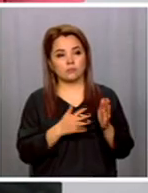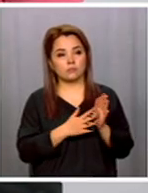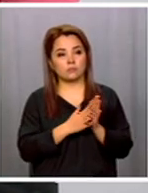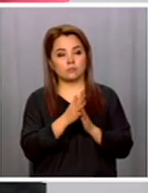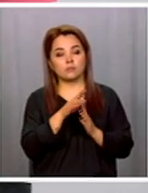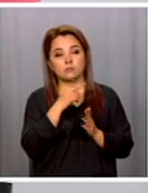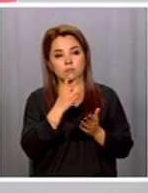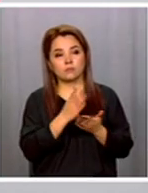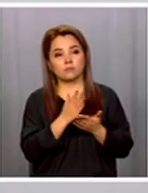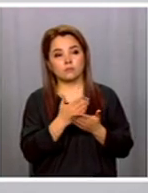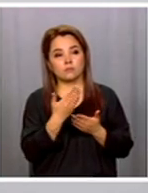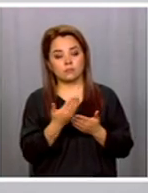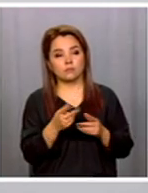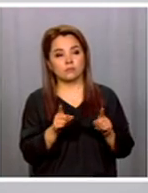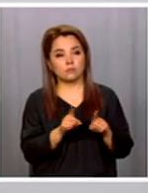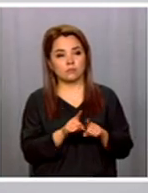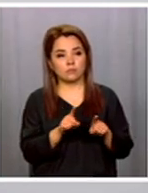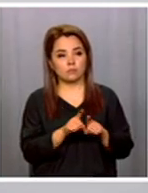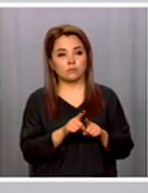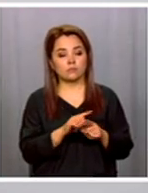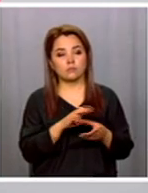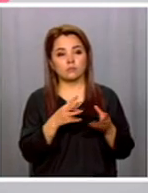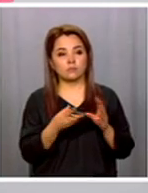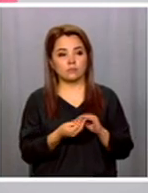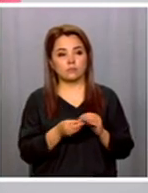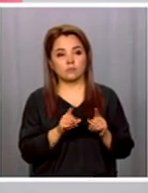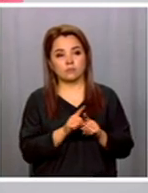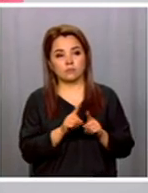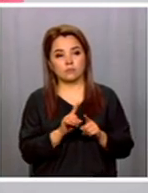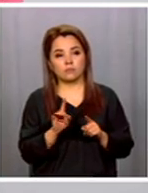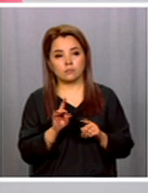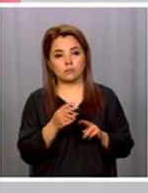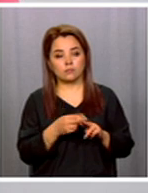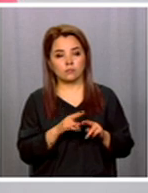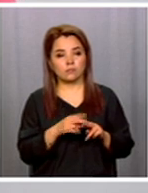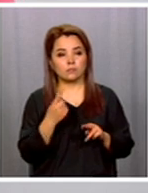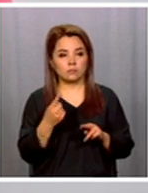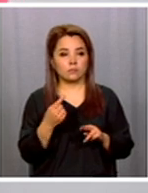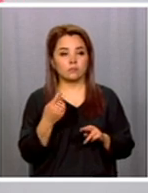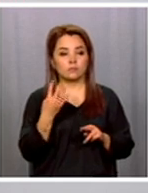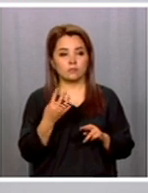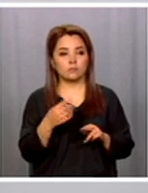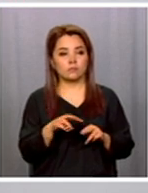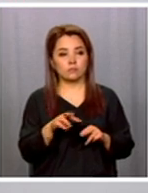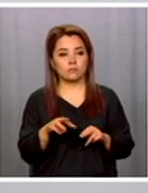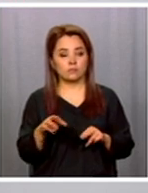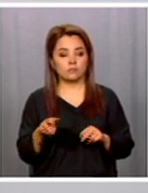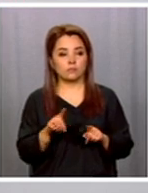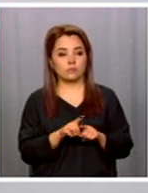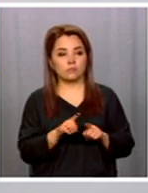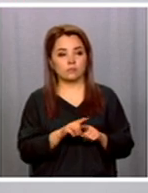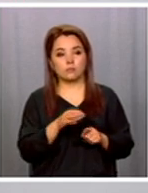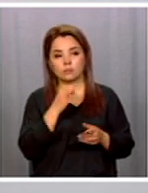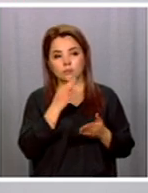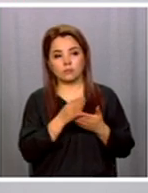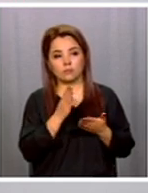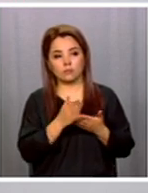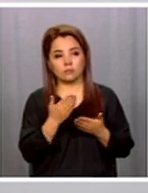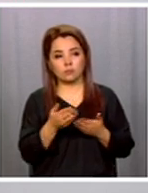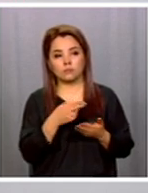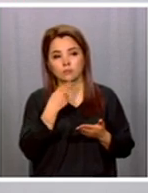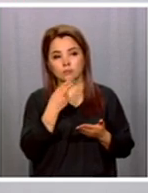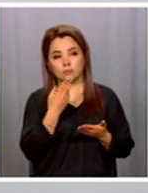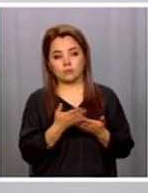балалар, бұлардың өскіншелерінің жалпы мөлшері 1 немесе 4 мм мөлшерінде болады. Міне өздеріңіз